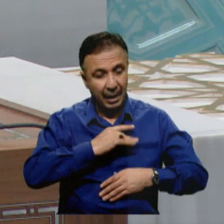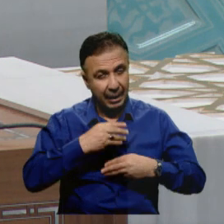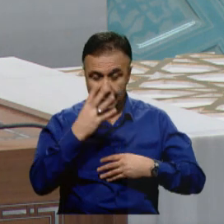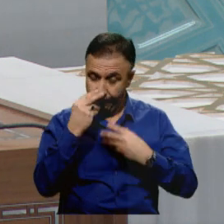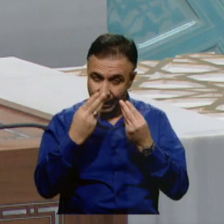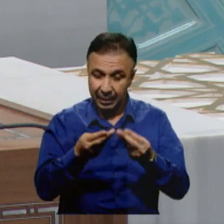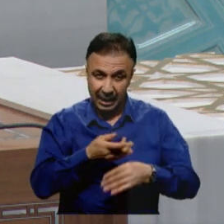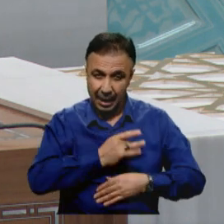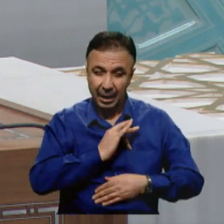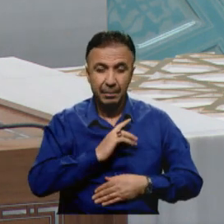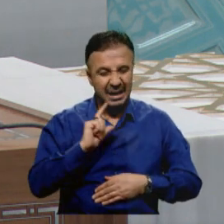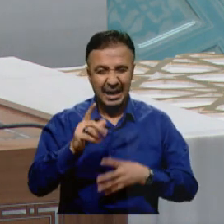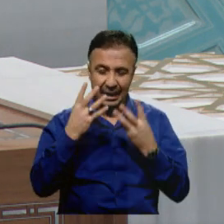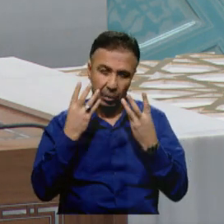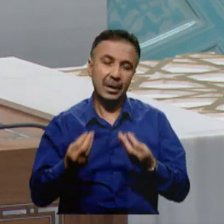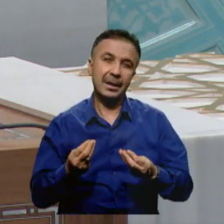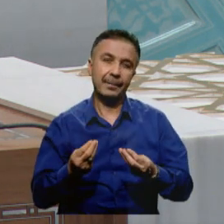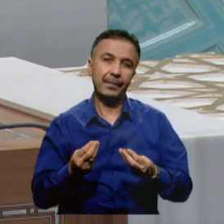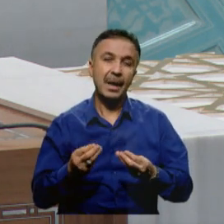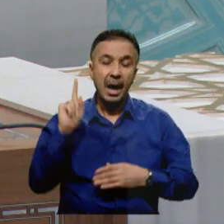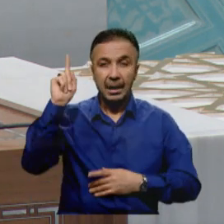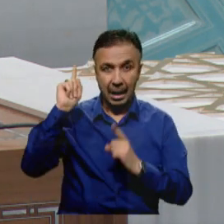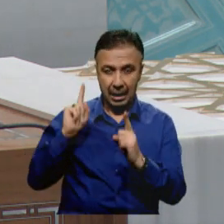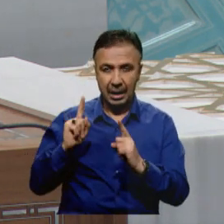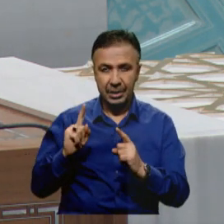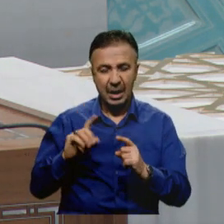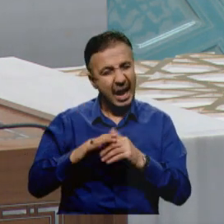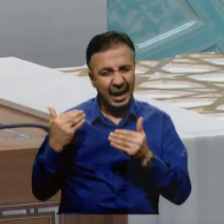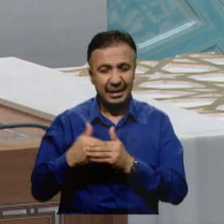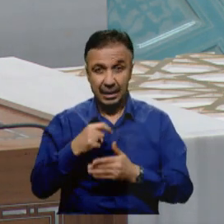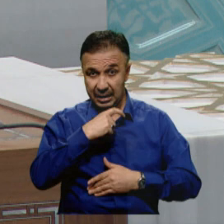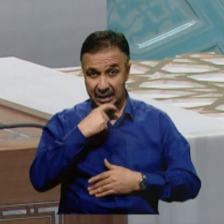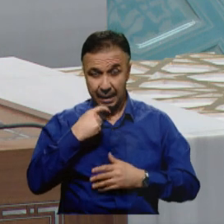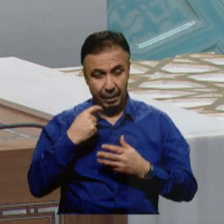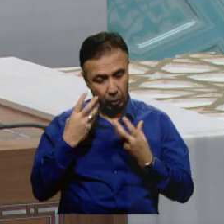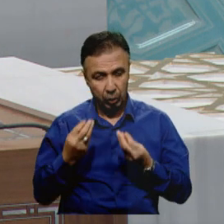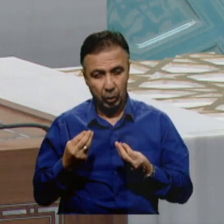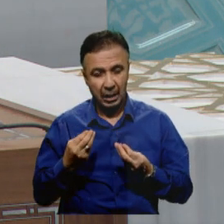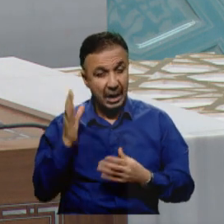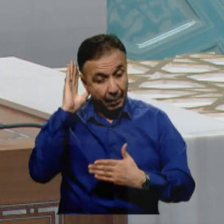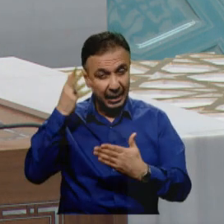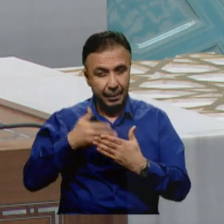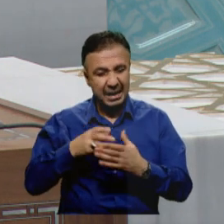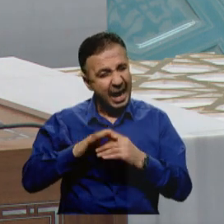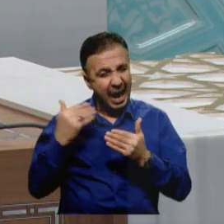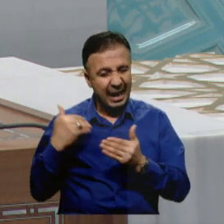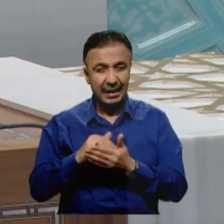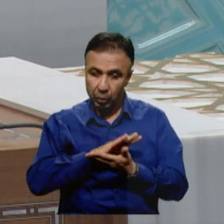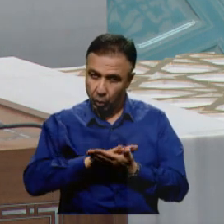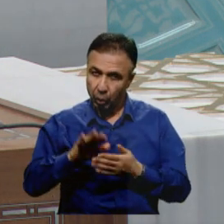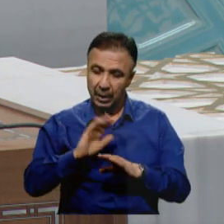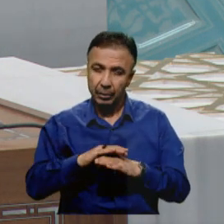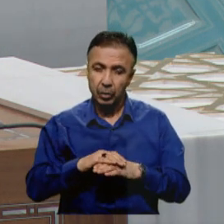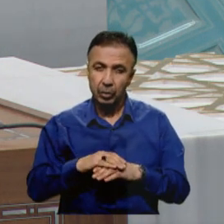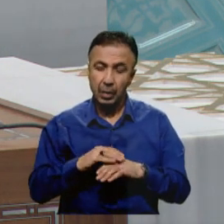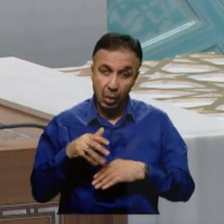zaman imanımızın gereği olarak Allah'a karşı ne kadar samimiyiz, ibadetlerimizi ne kadar düzgün yapıyoruz,